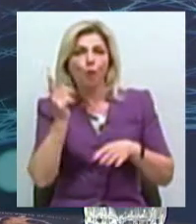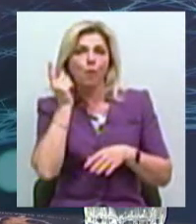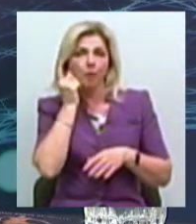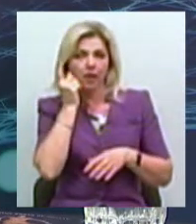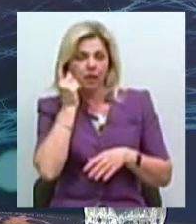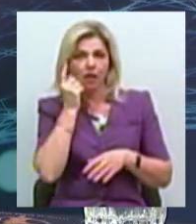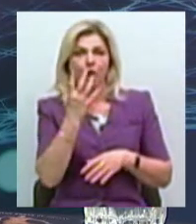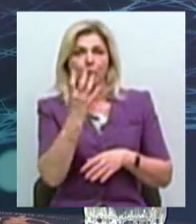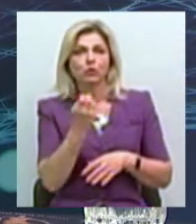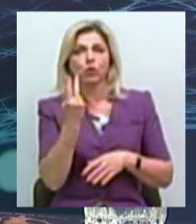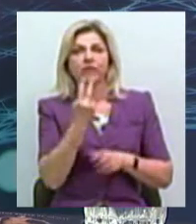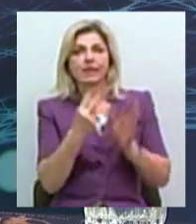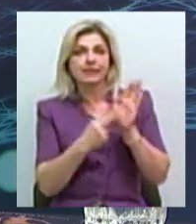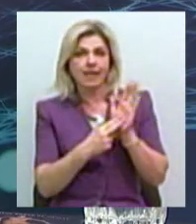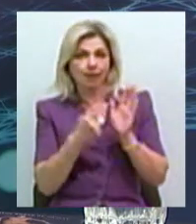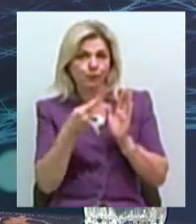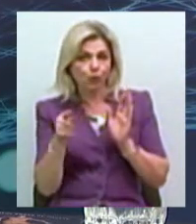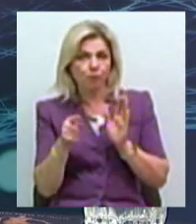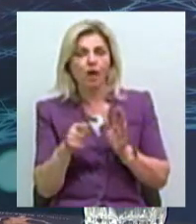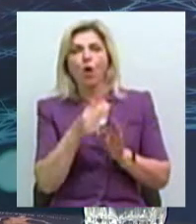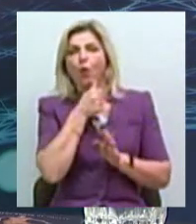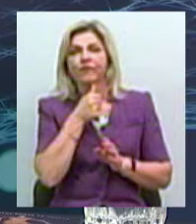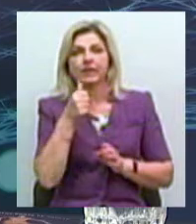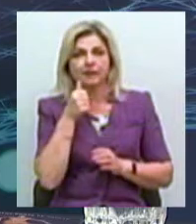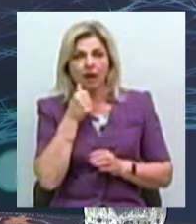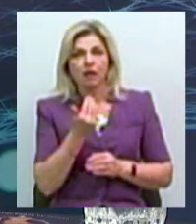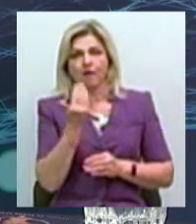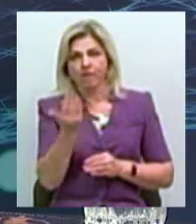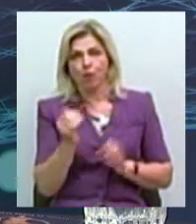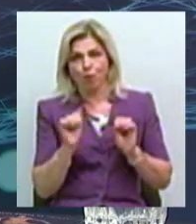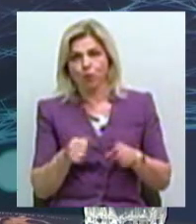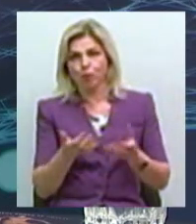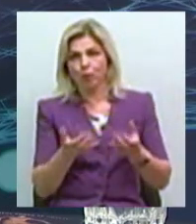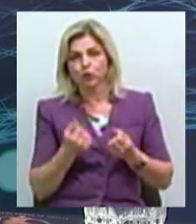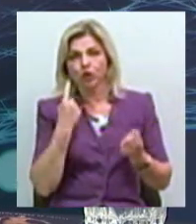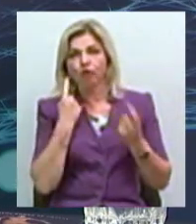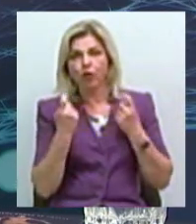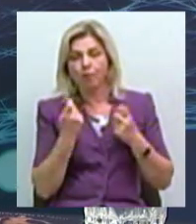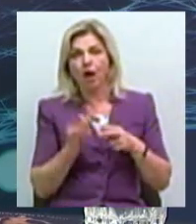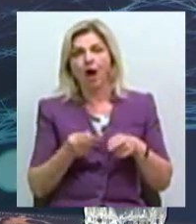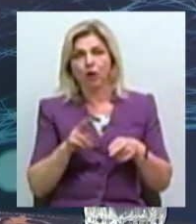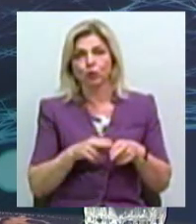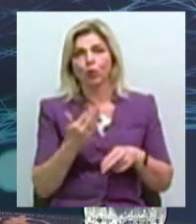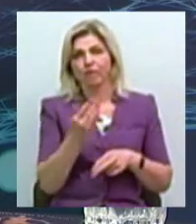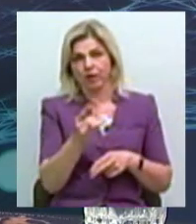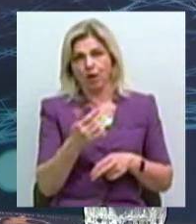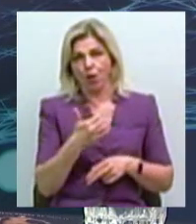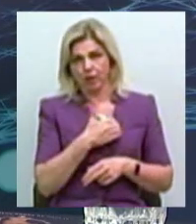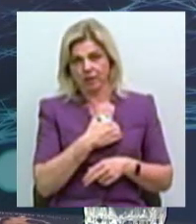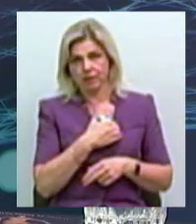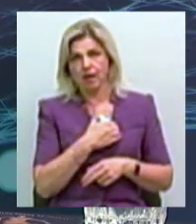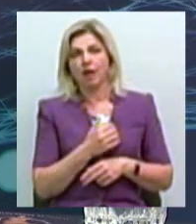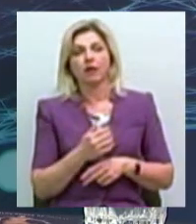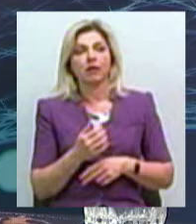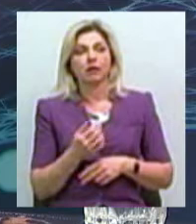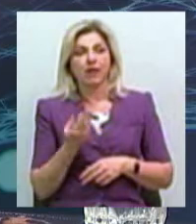оператора 527 абсолютно конфиденциально вы можете получить ту информацию, которую вы хотите, ну, во всяком